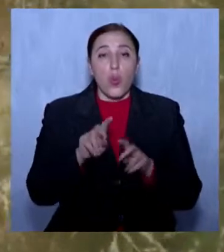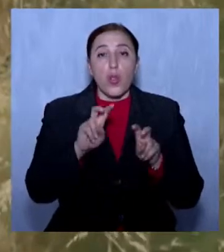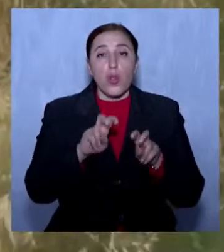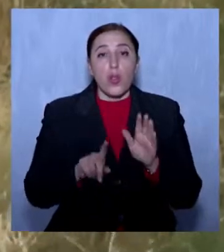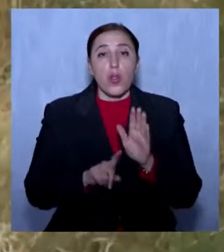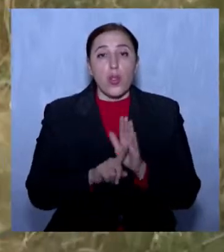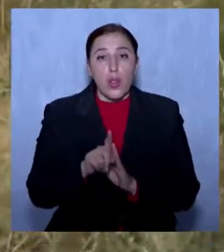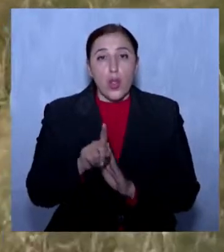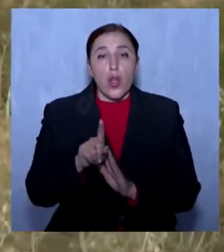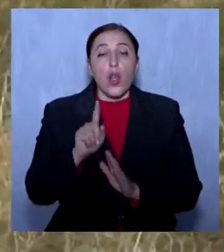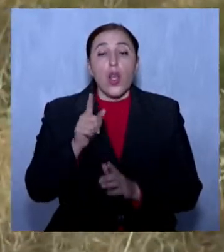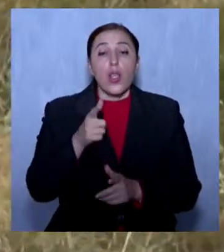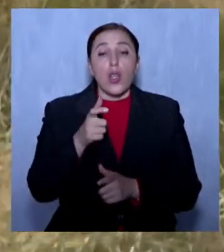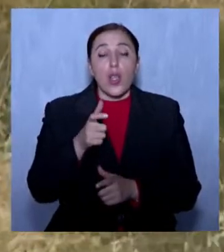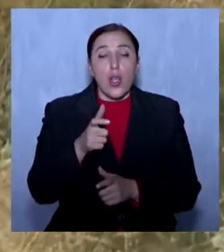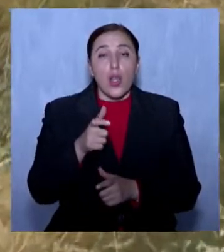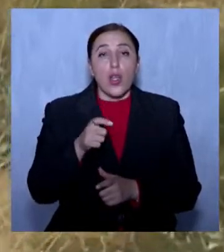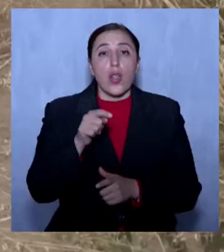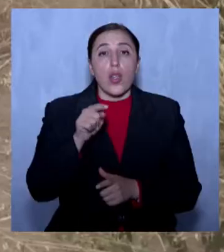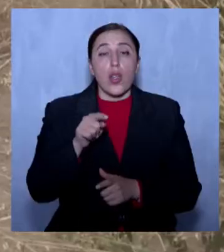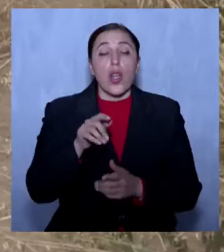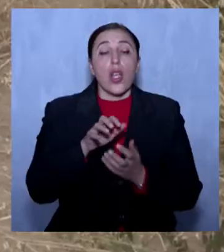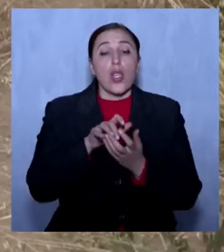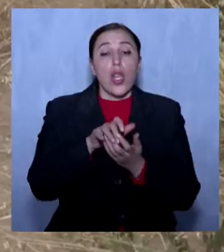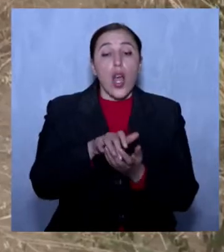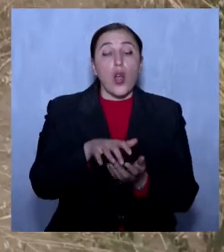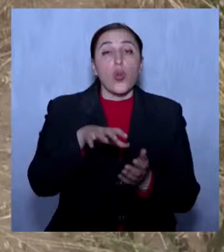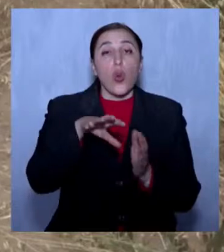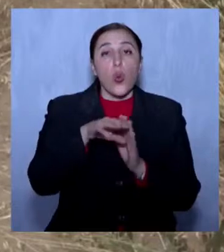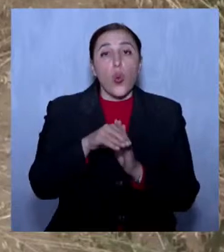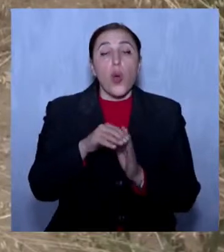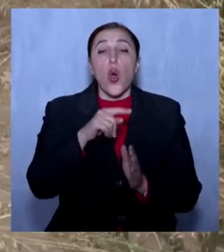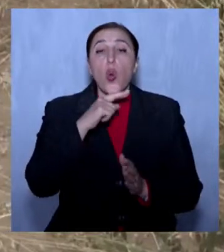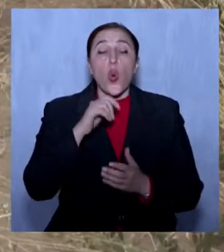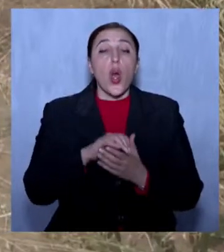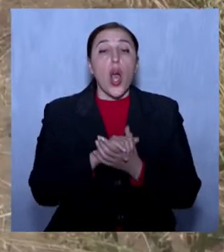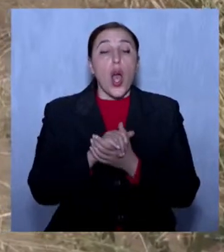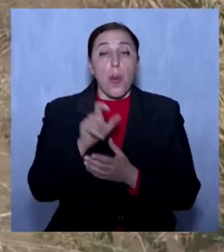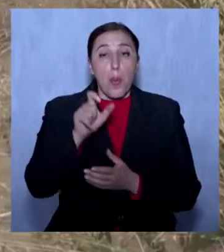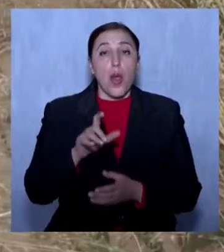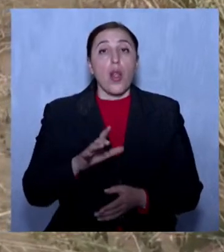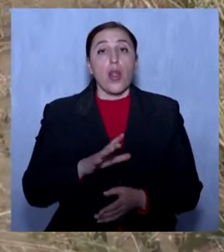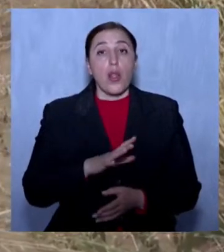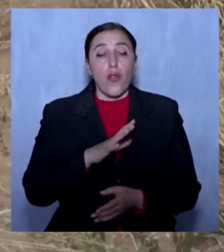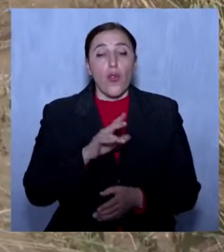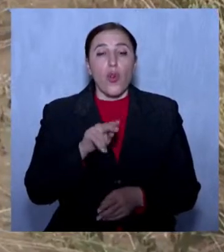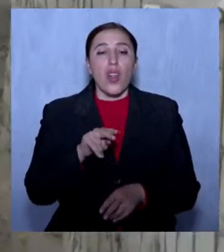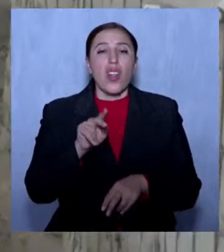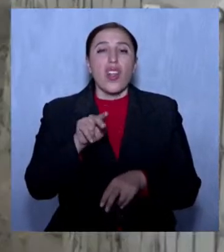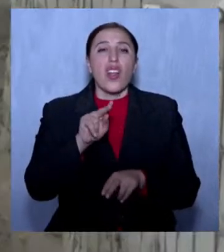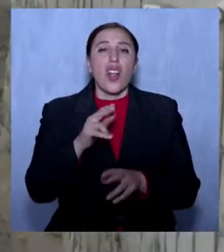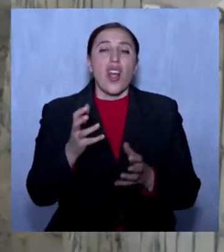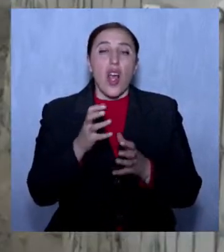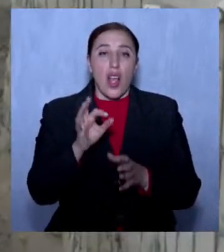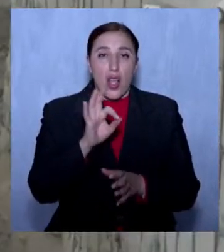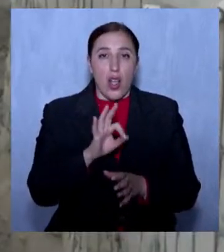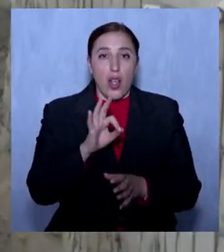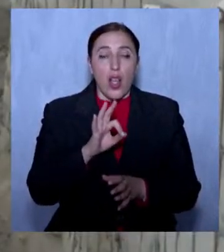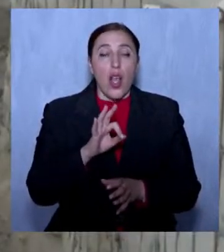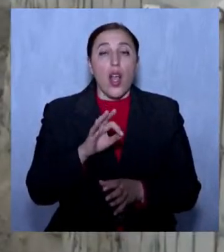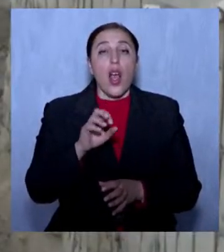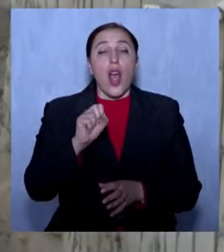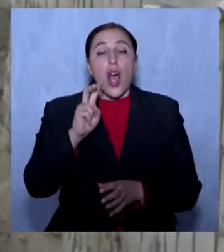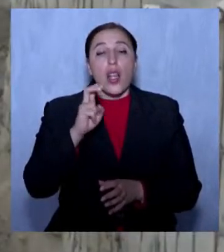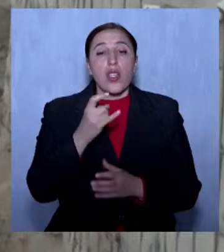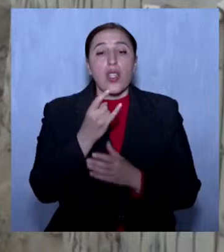քաղաքացու կողքին գրակահերթի տակ հայտնված տրակտորի մեջ եղել է նաեւ ռուս խաղաղապահ որպես անվտանգության երաշխավոր։ Արցախի ներքին